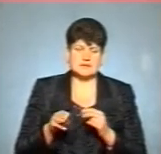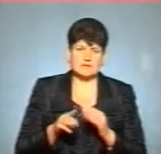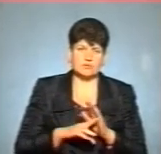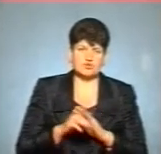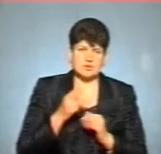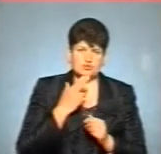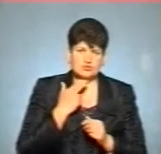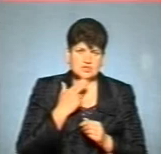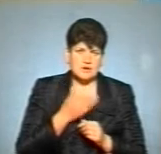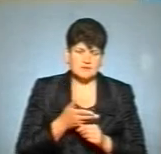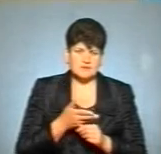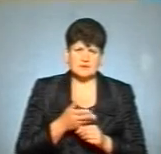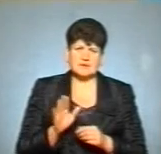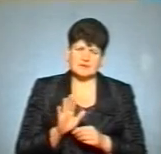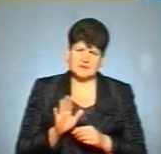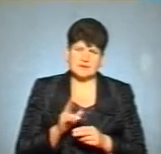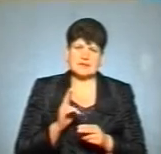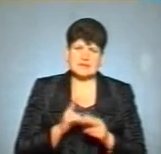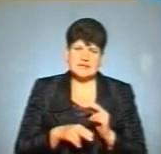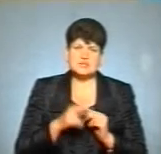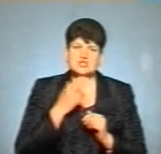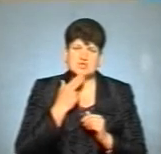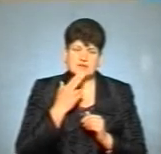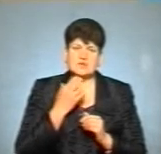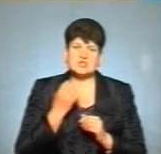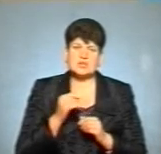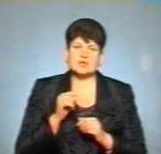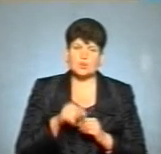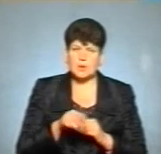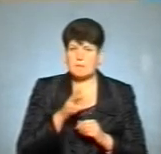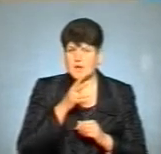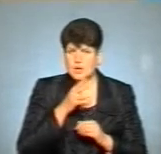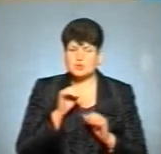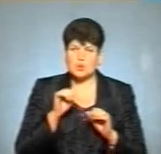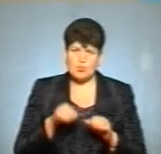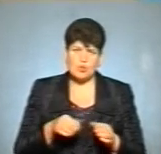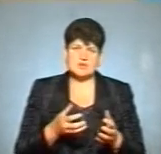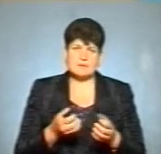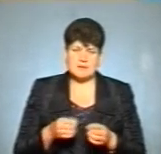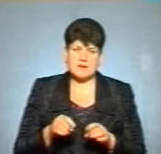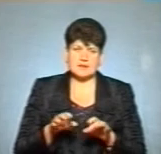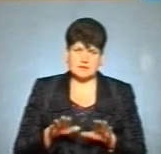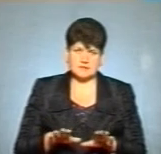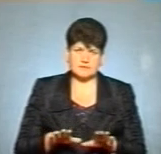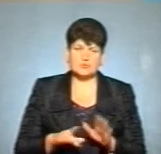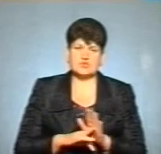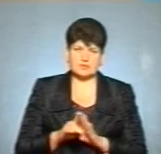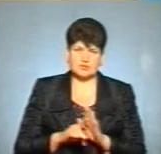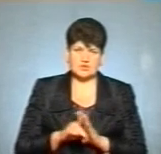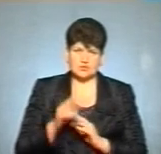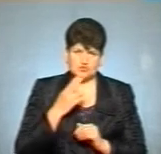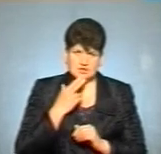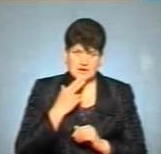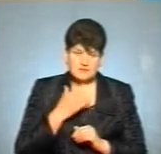вже запізно? Ні, кінець червня – це ще, скажімо, той період, коли ще можна приймати рішення. Початок так? червня. Так, початок